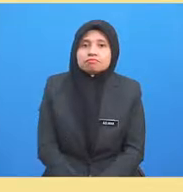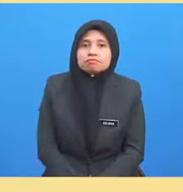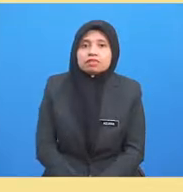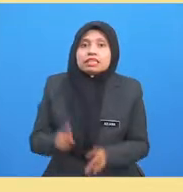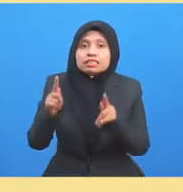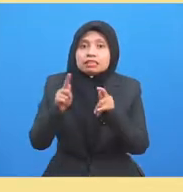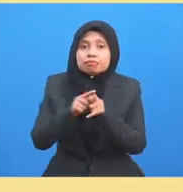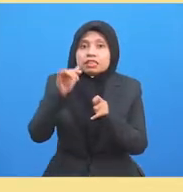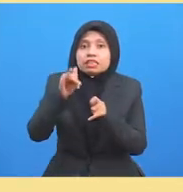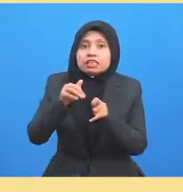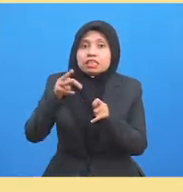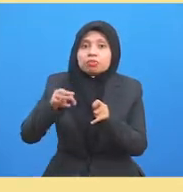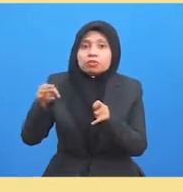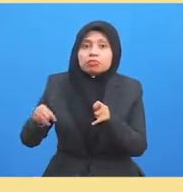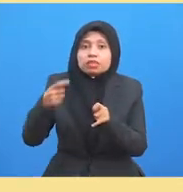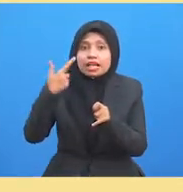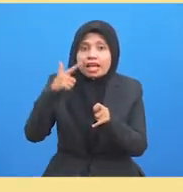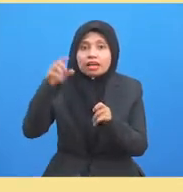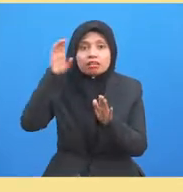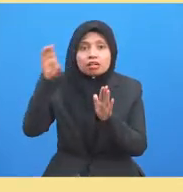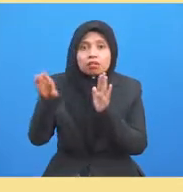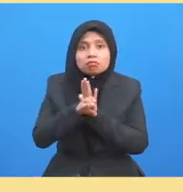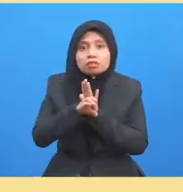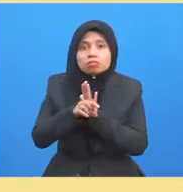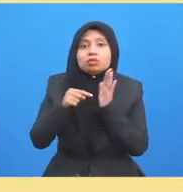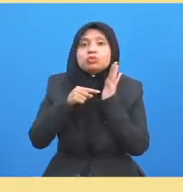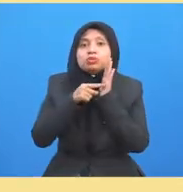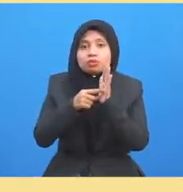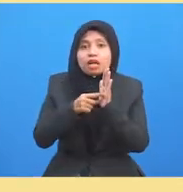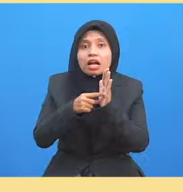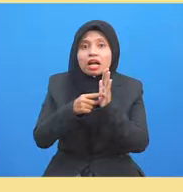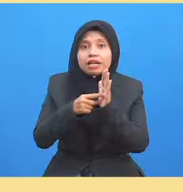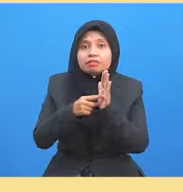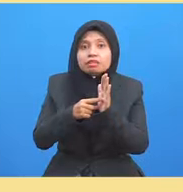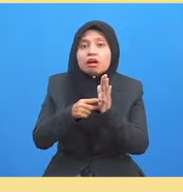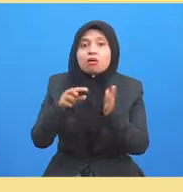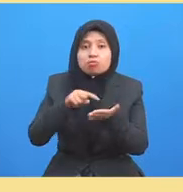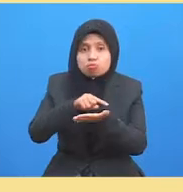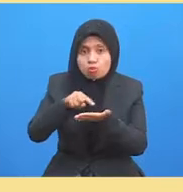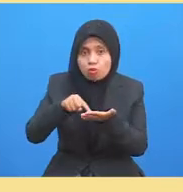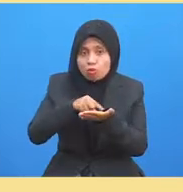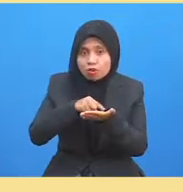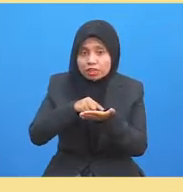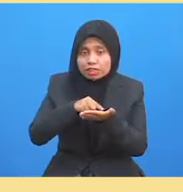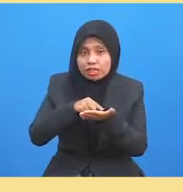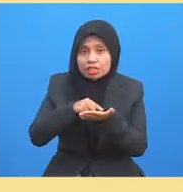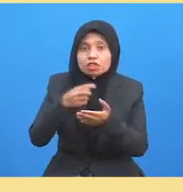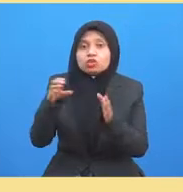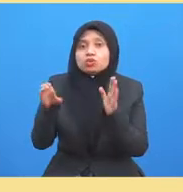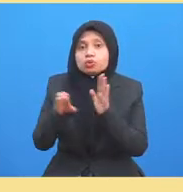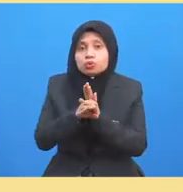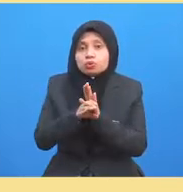Seperti yang murid-murid lihat, gambar ini pula menunjukkan contoh model olokan yang dibuat